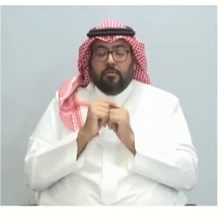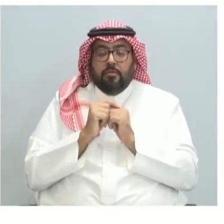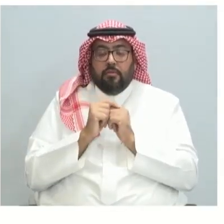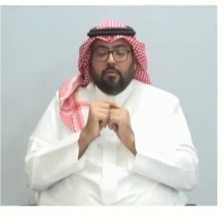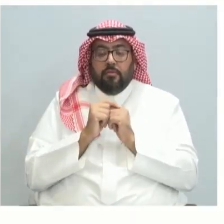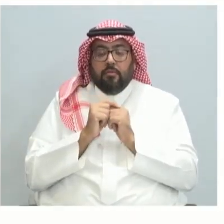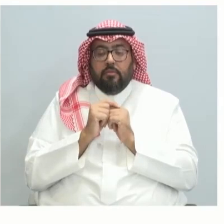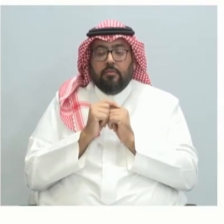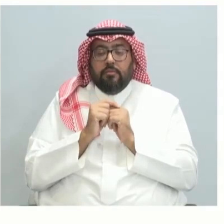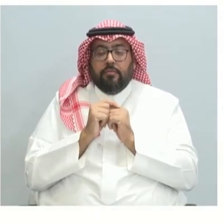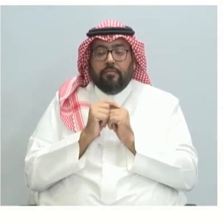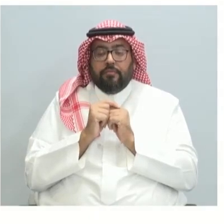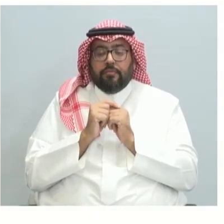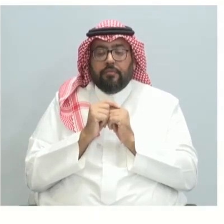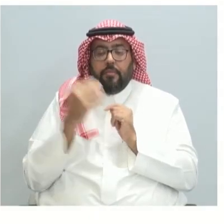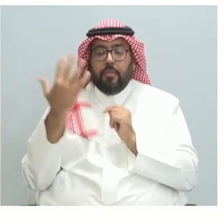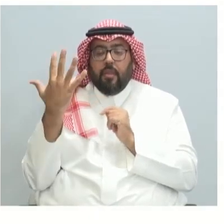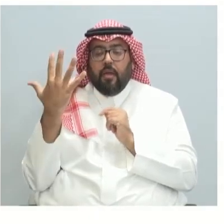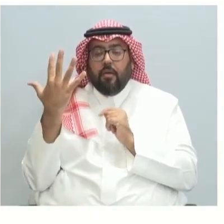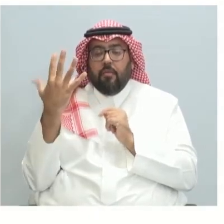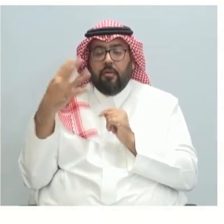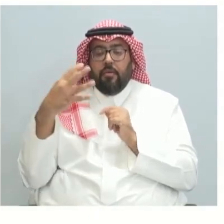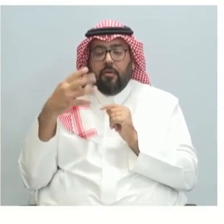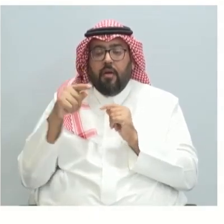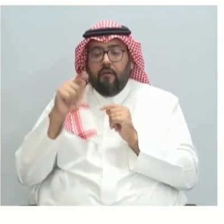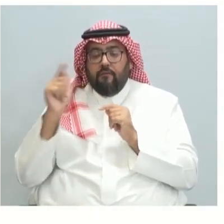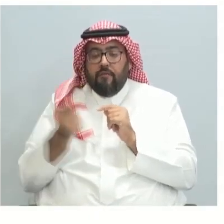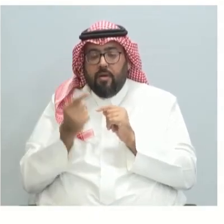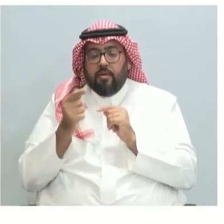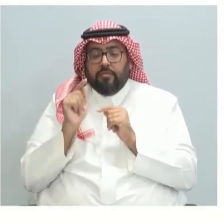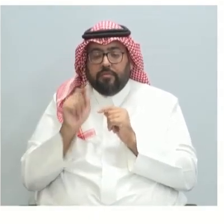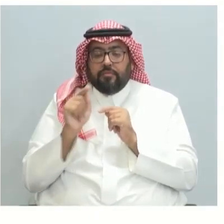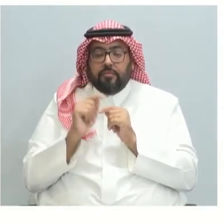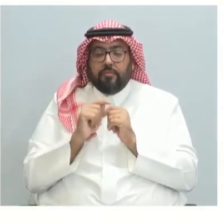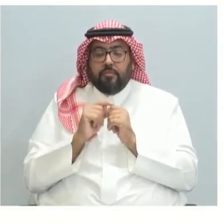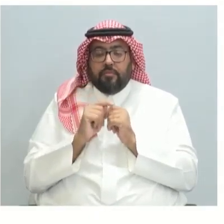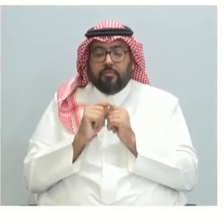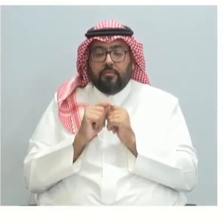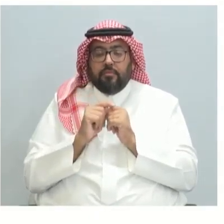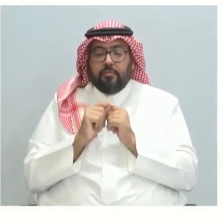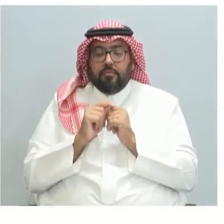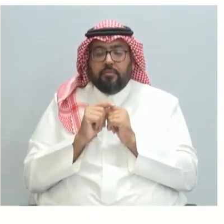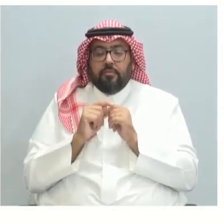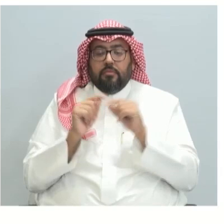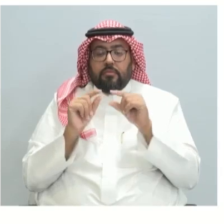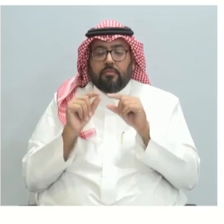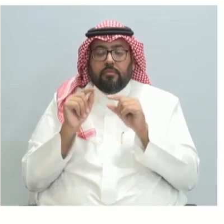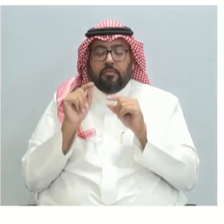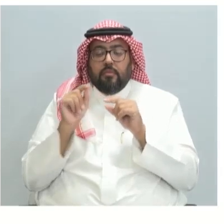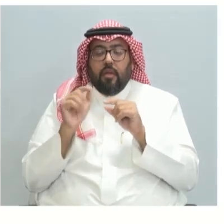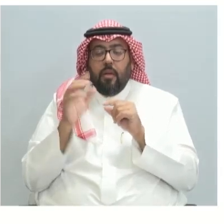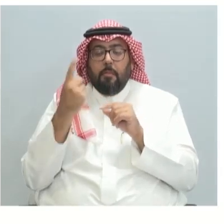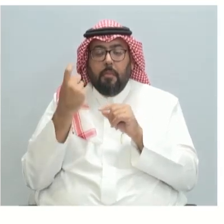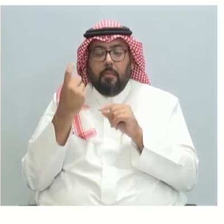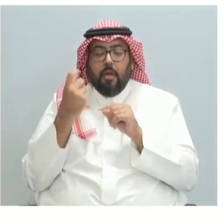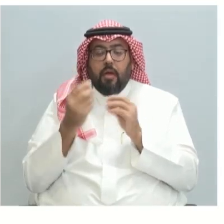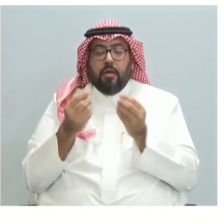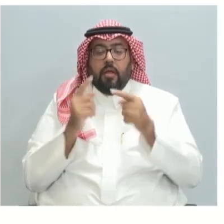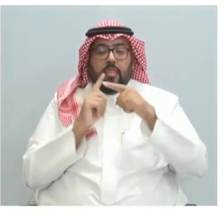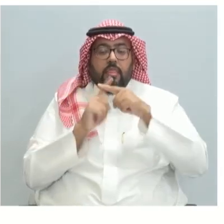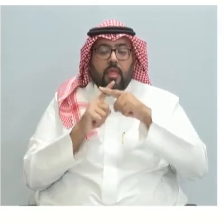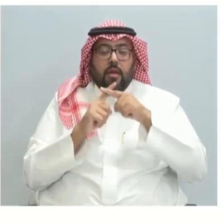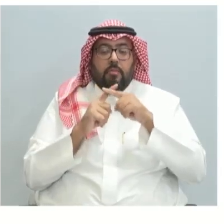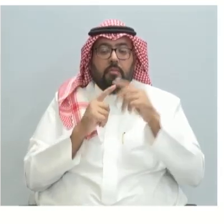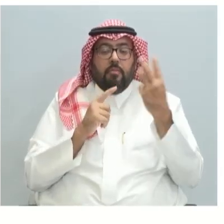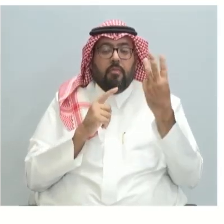درجه نكتب الخمسه واربعين بالمئه بالنسبه مئويه على هيئه كسر عشري خمسه واربعين من مئه ونضربها